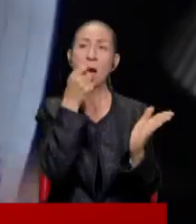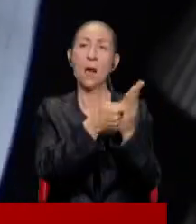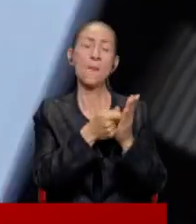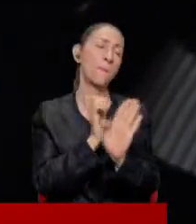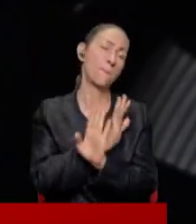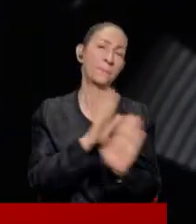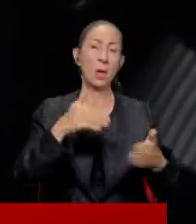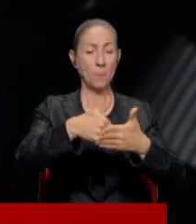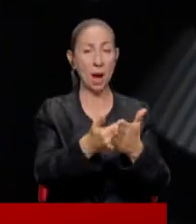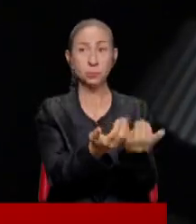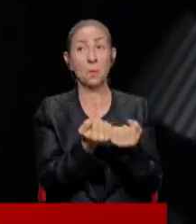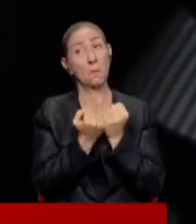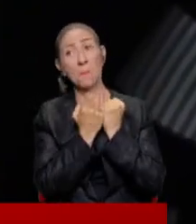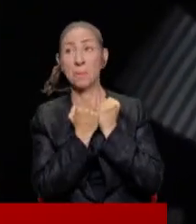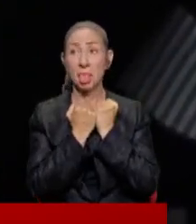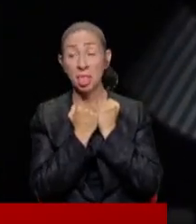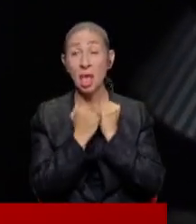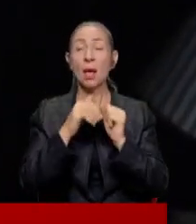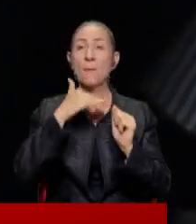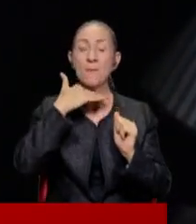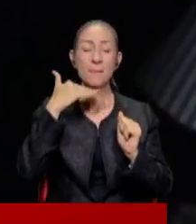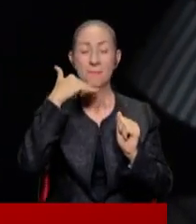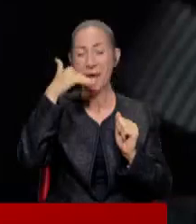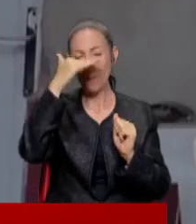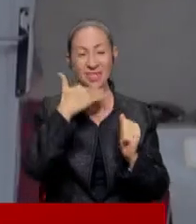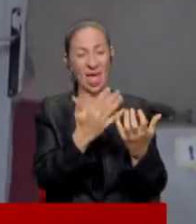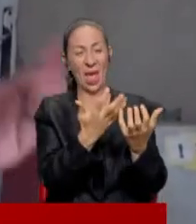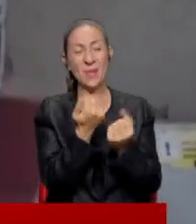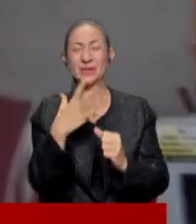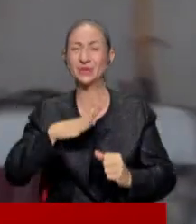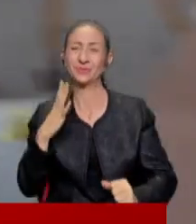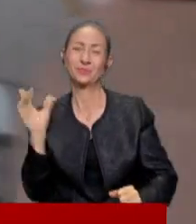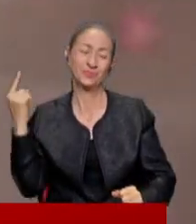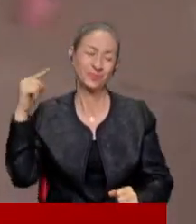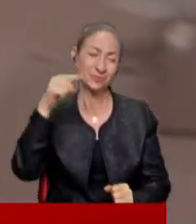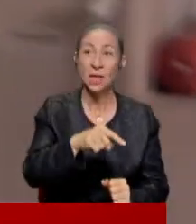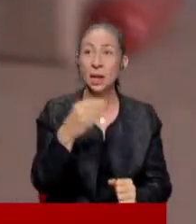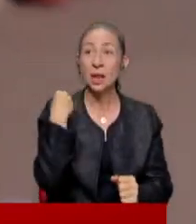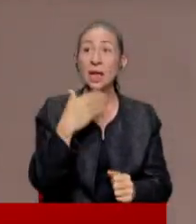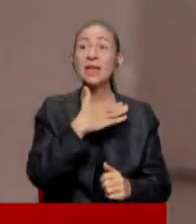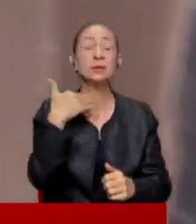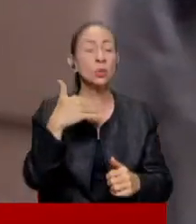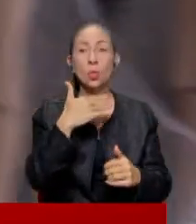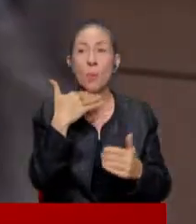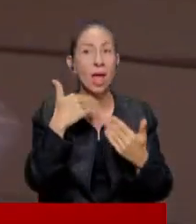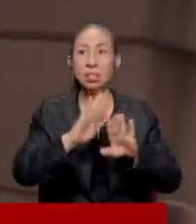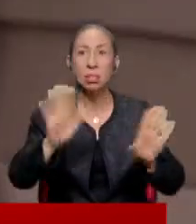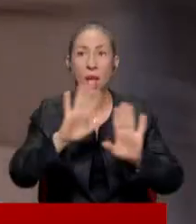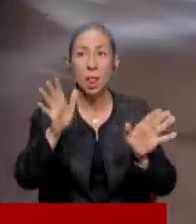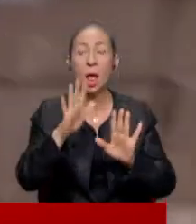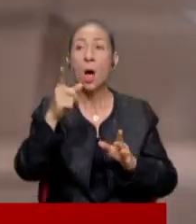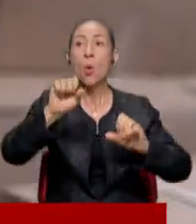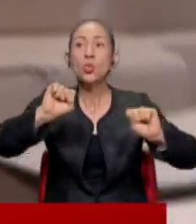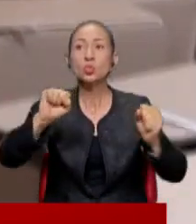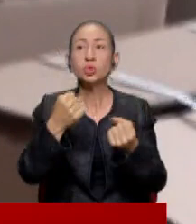paralarını verdiler, makbuz da aldılar. Bayramda etlerini teslim almak için geldiklerinde yeni kesilmiş kurban etiyle değil,